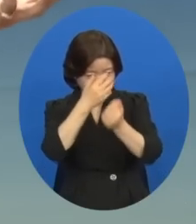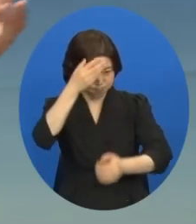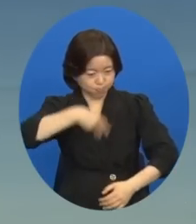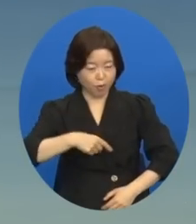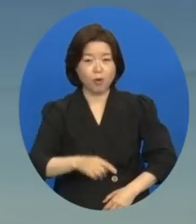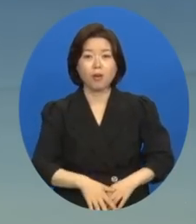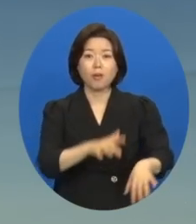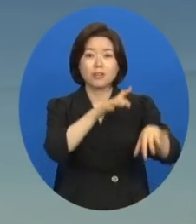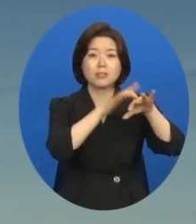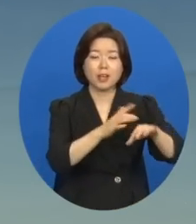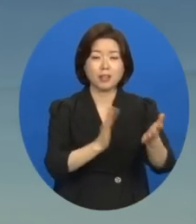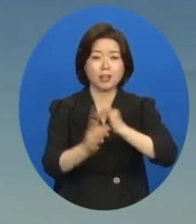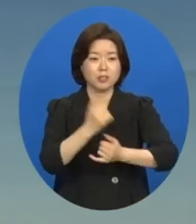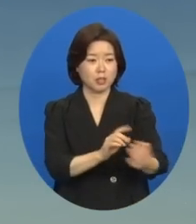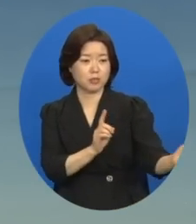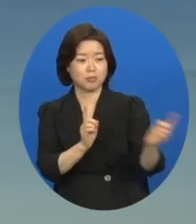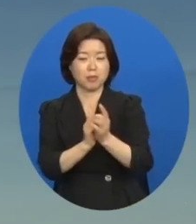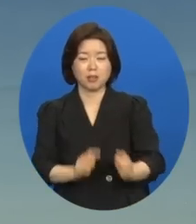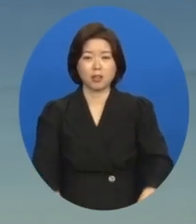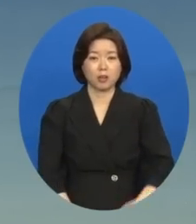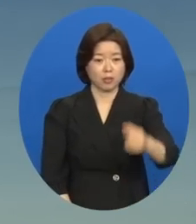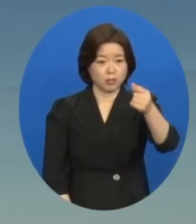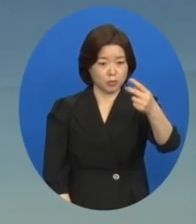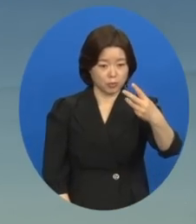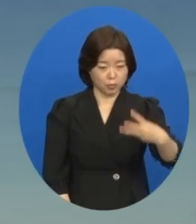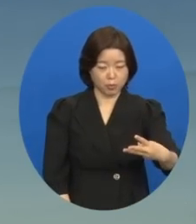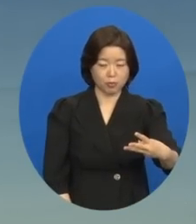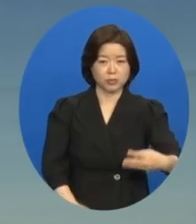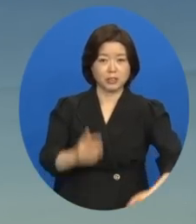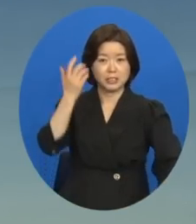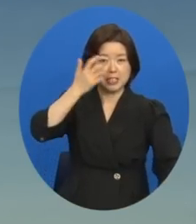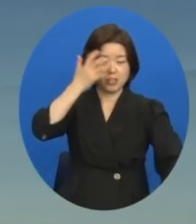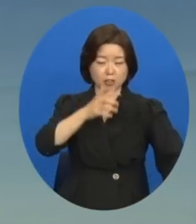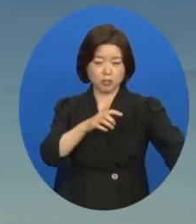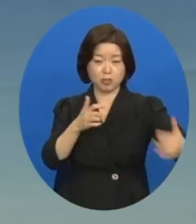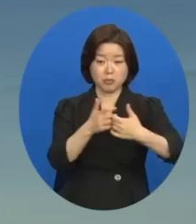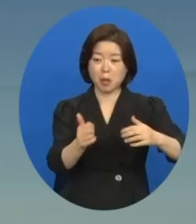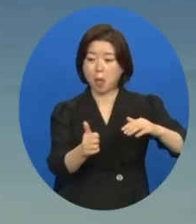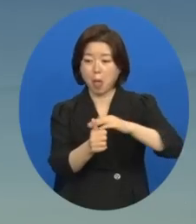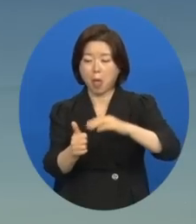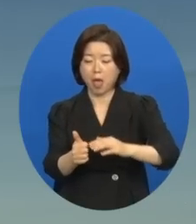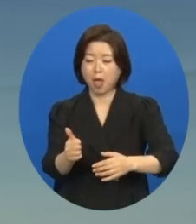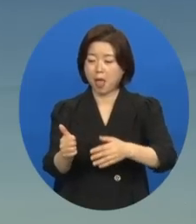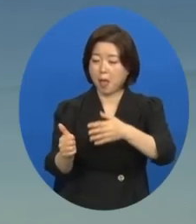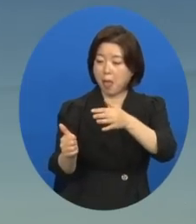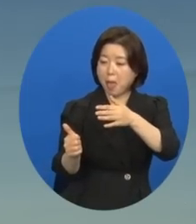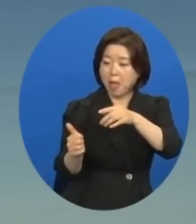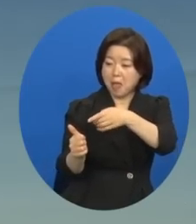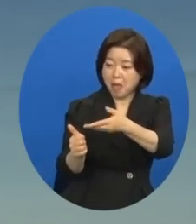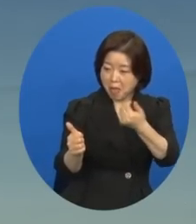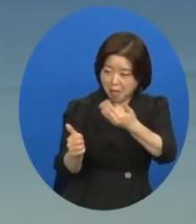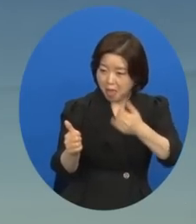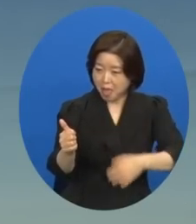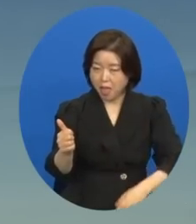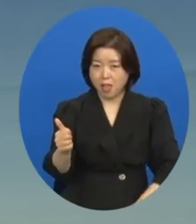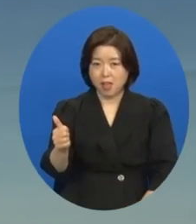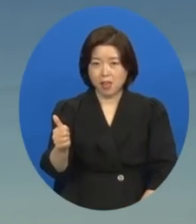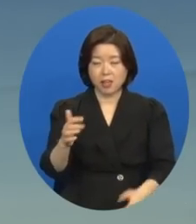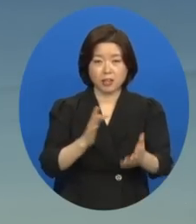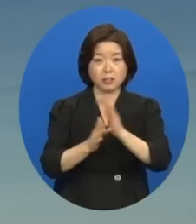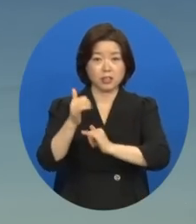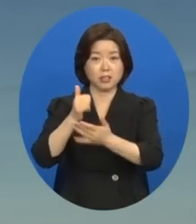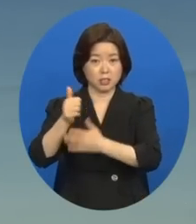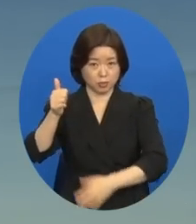예수님을 찾아가 세 번이나 영적인 싸움을 걸어요. 영적인 유혹을 하죠. 근데 그때